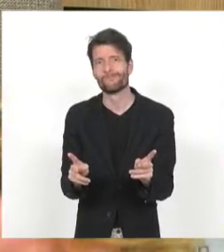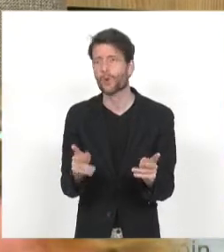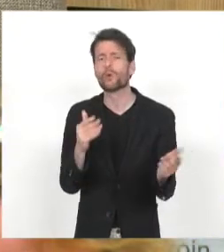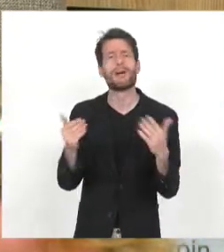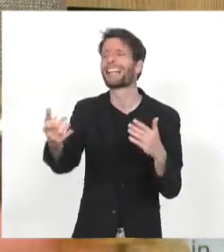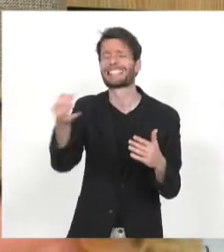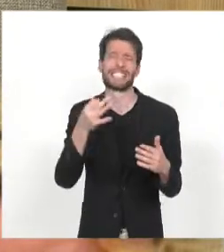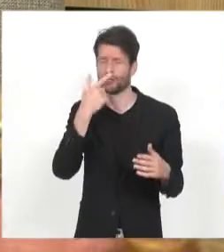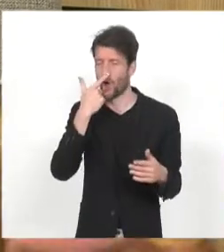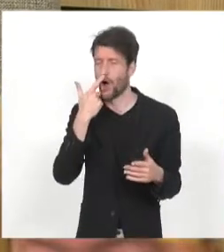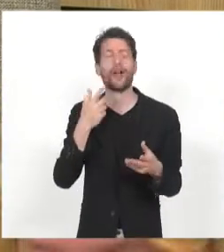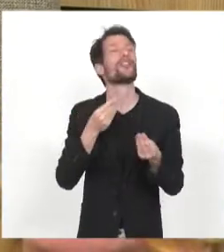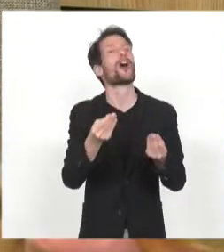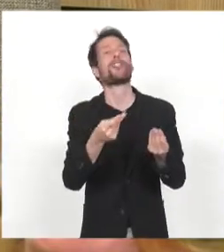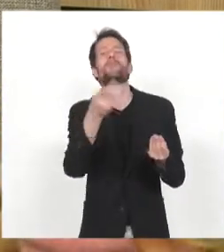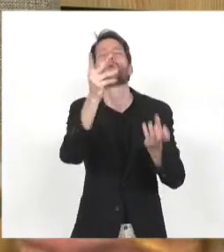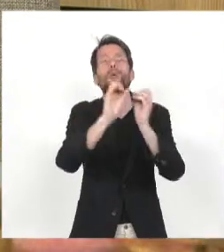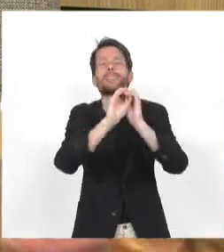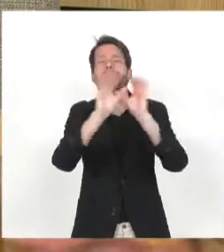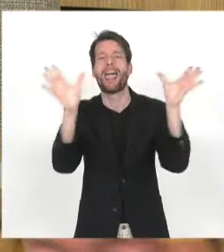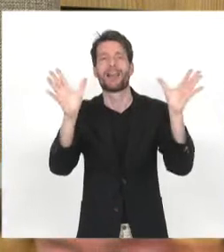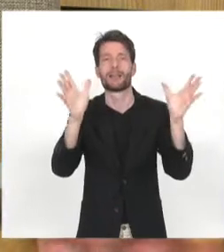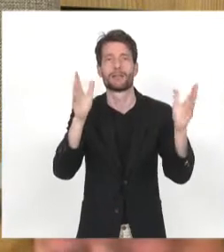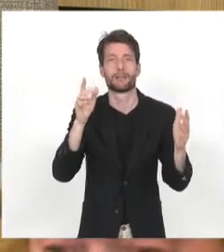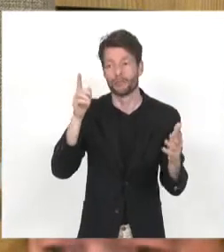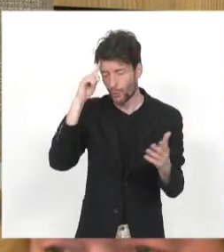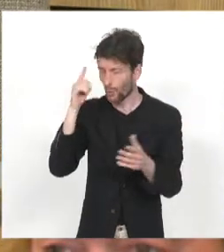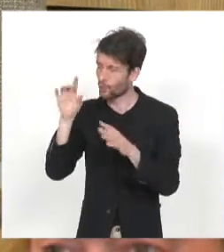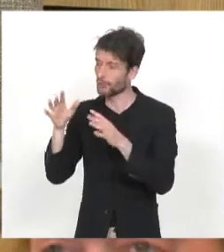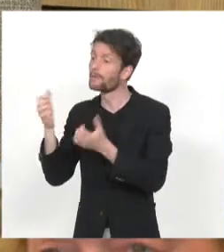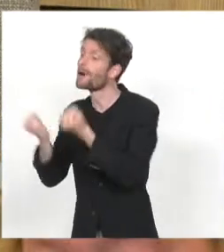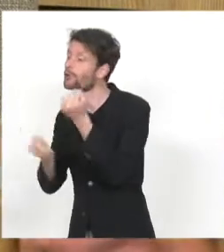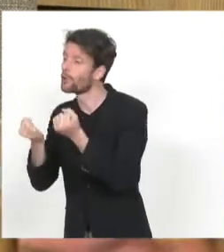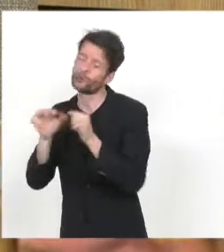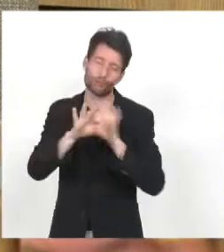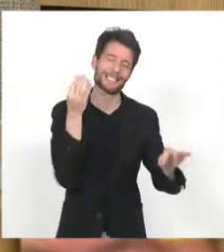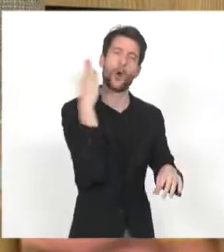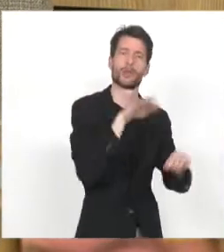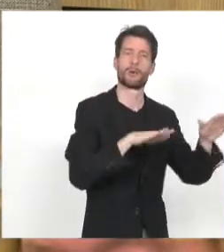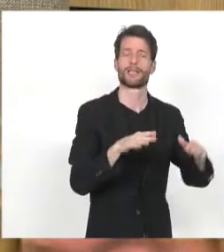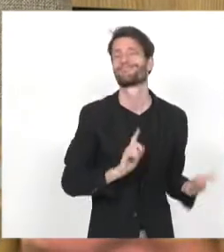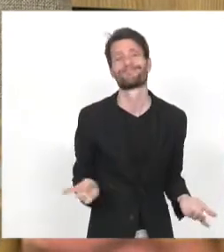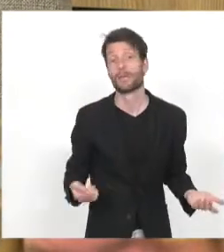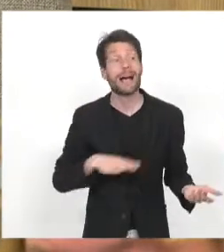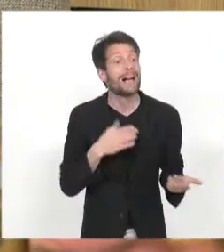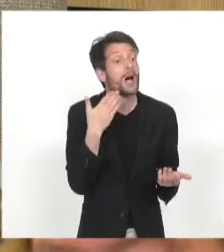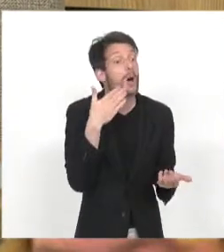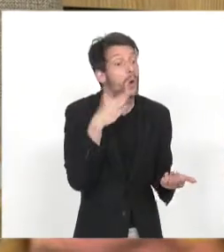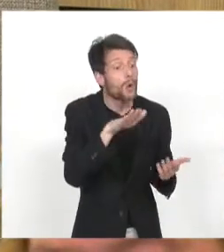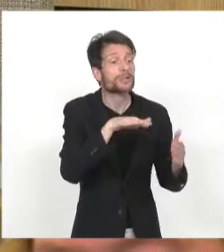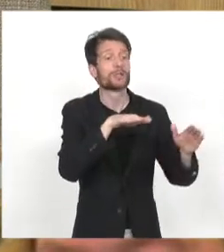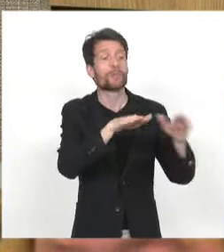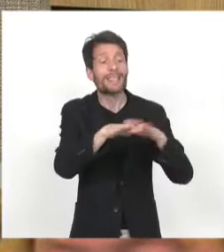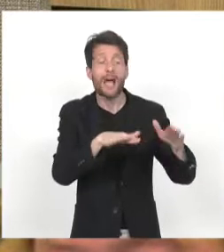gage de lisibilité des alternatives offertes à la voiture individuelle. Ces alternatives ne sont en effet pas les mêmes et ne pourront être développées de la